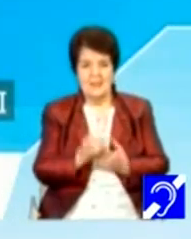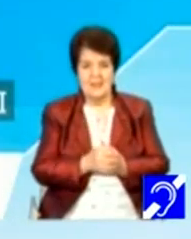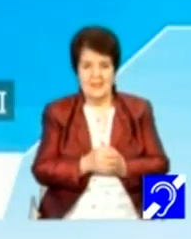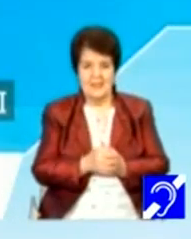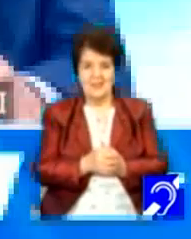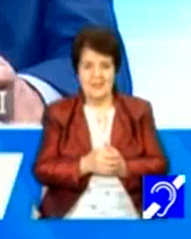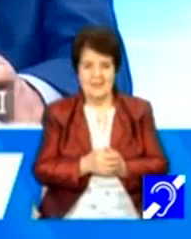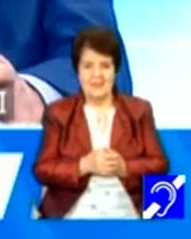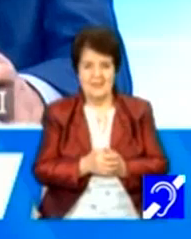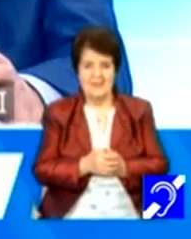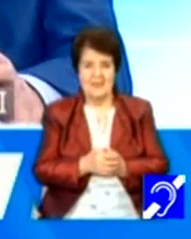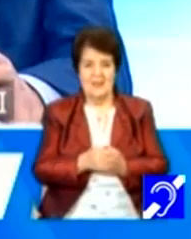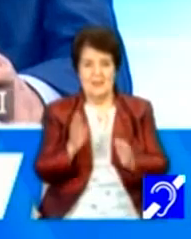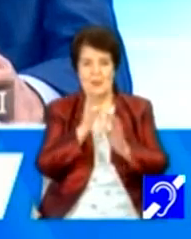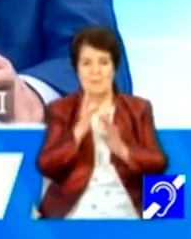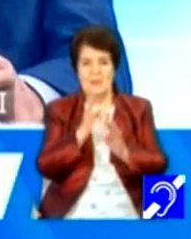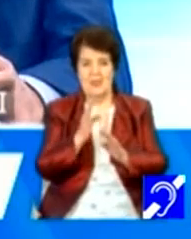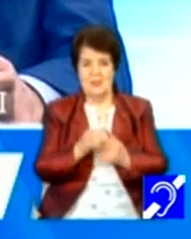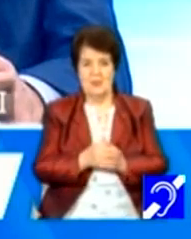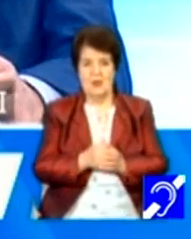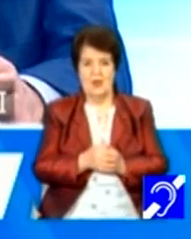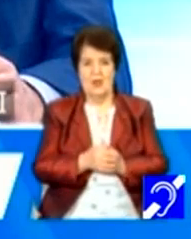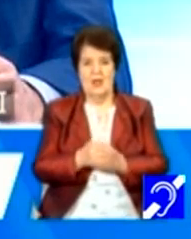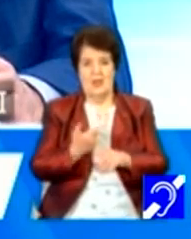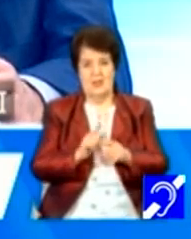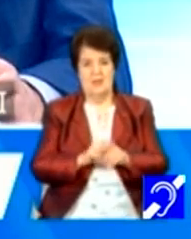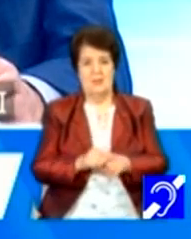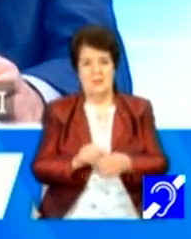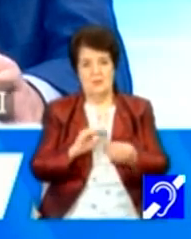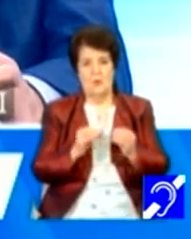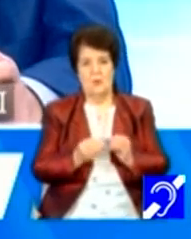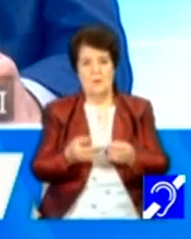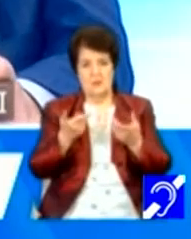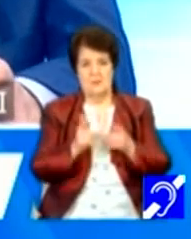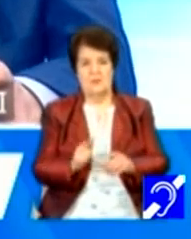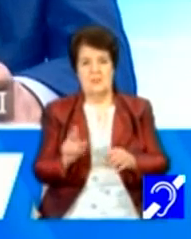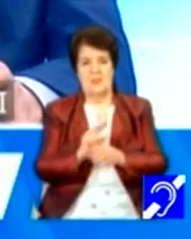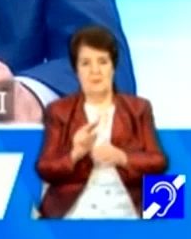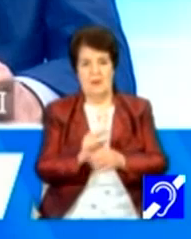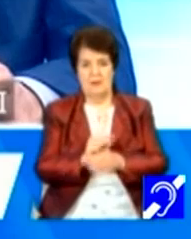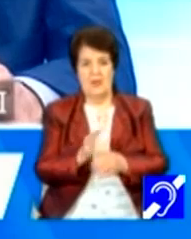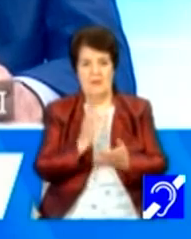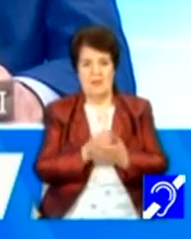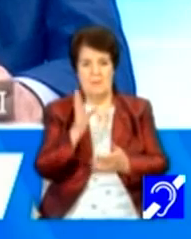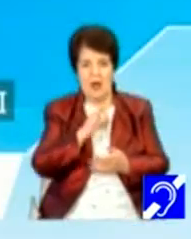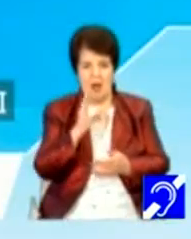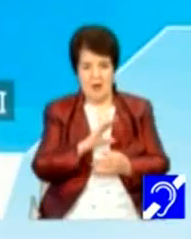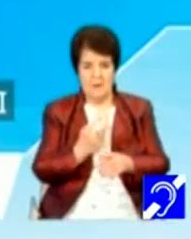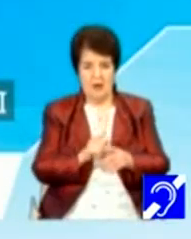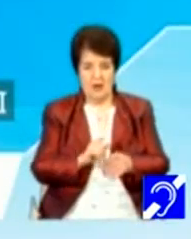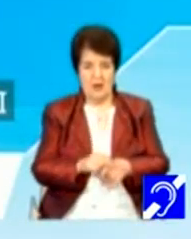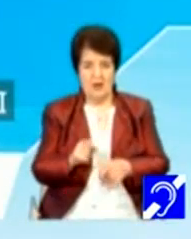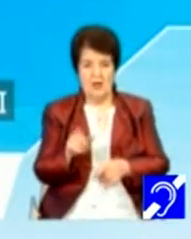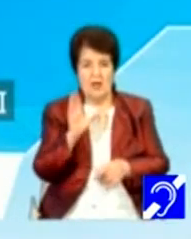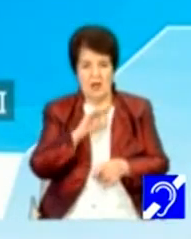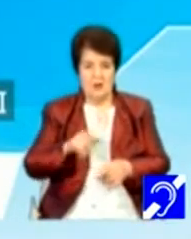de nepoluarea mediului și de zona aceasta a ecologiei. Într-adevăr, este o gravă problemă și trebuie să reparăm acest lucru. Avem ape reziduale care se aruncă direct în